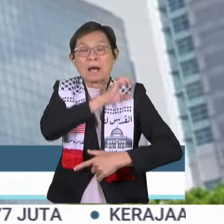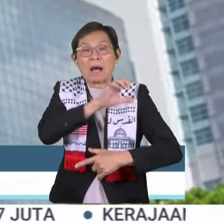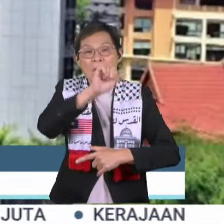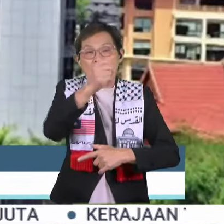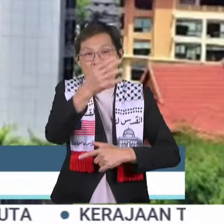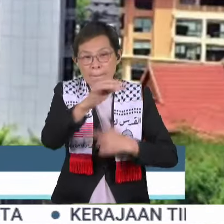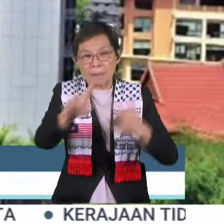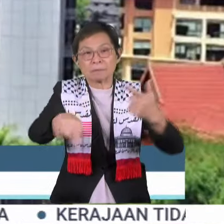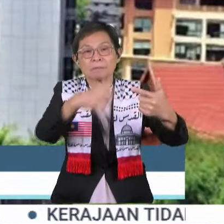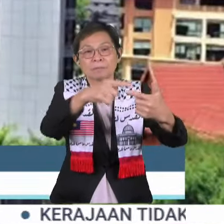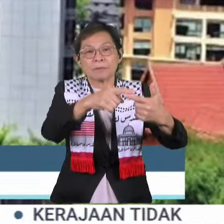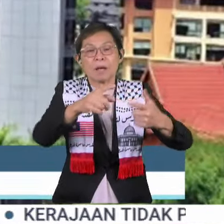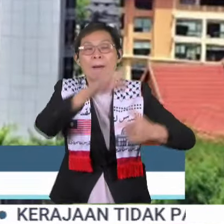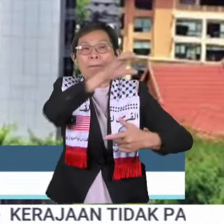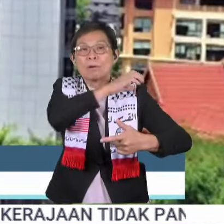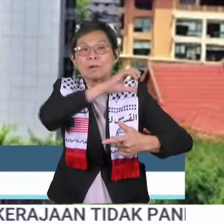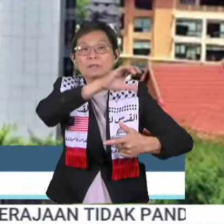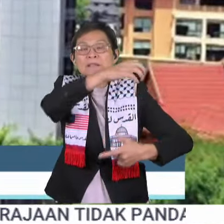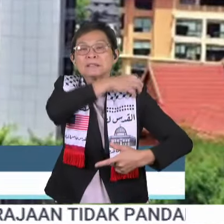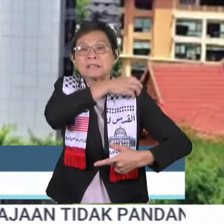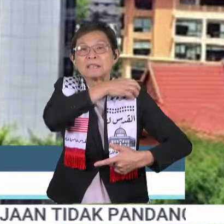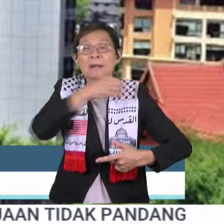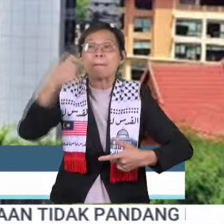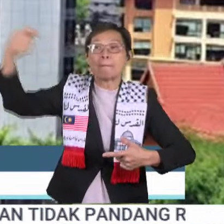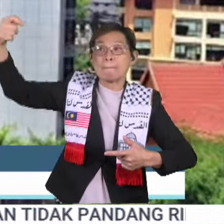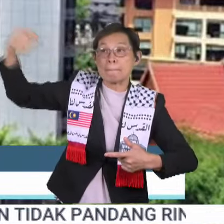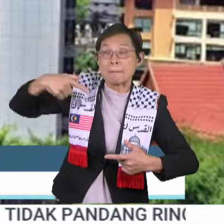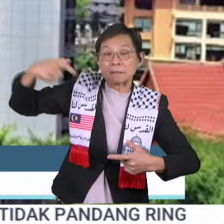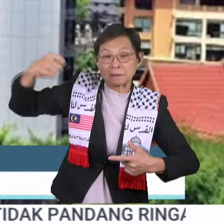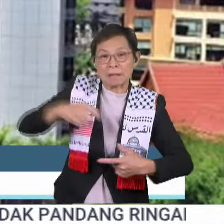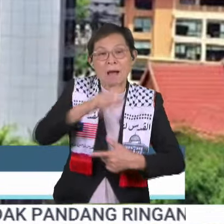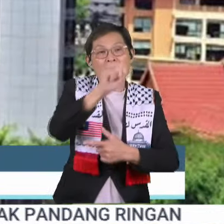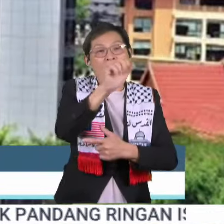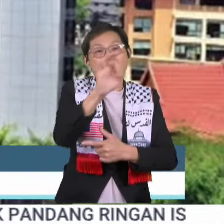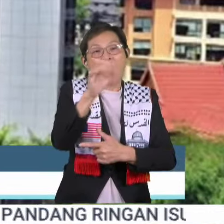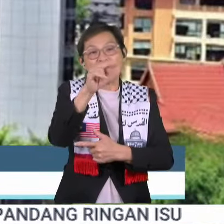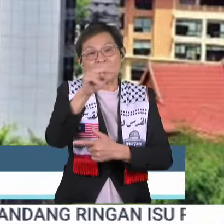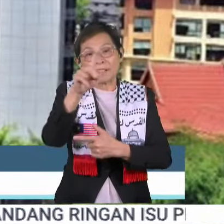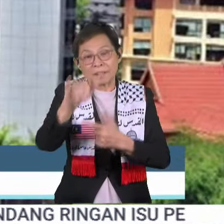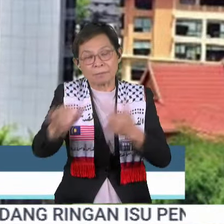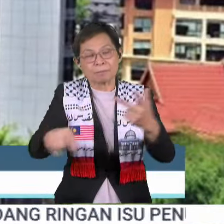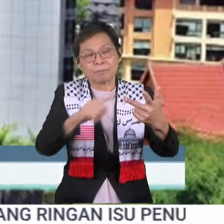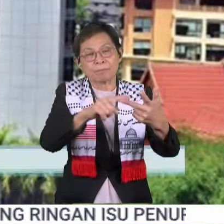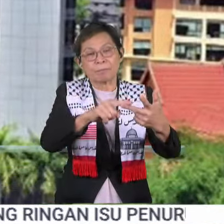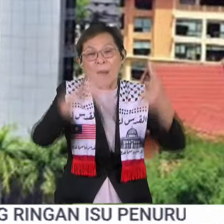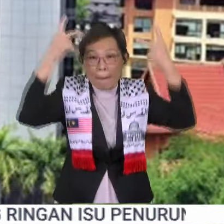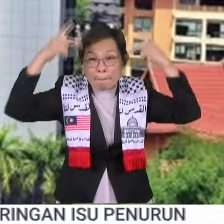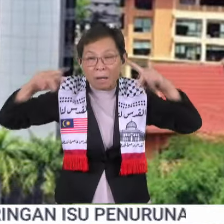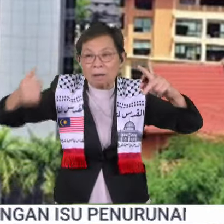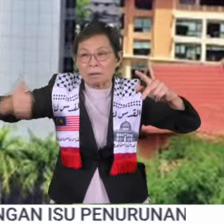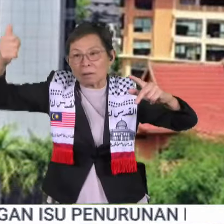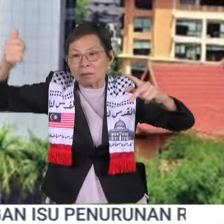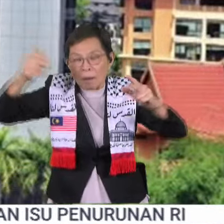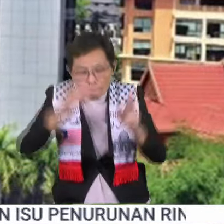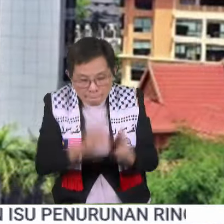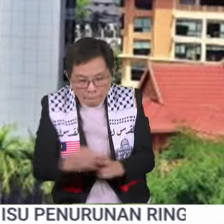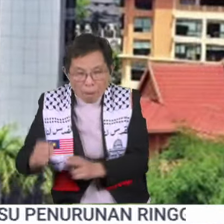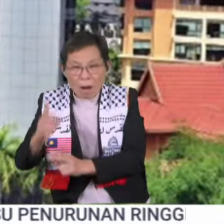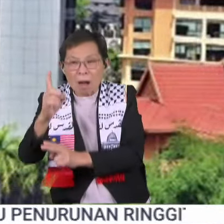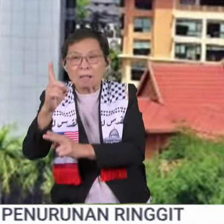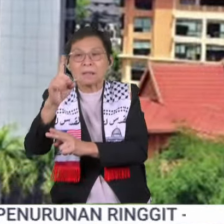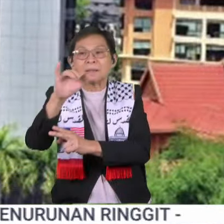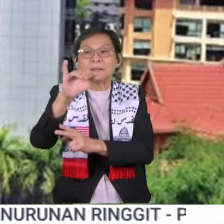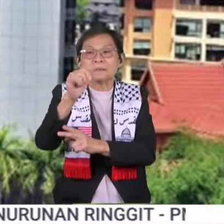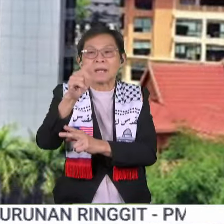Nazim Abdul Rahman pengerusi jeneral Besara Tan Sri Raja Mohamad eendi Raja Mohamad Nor dan pengarah kanan strategi Diana